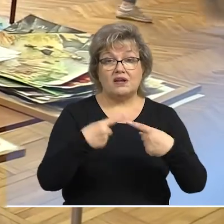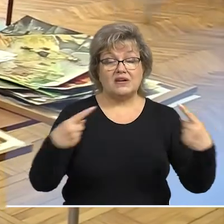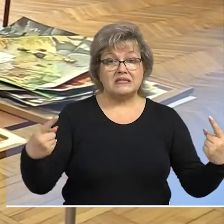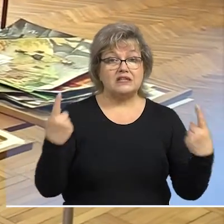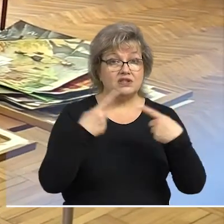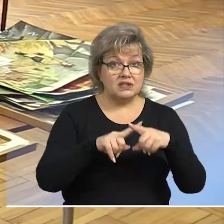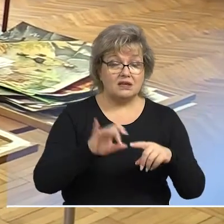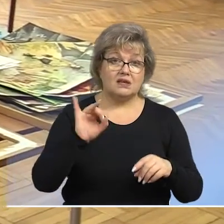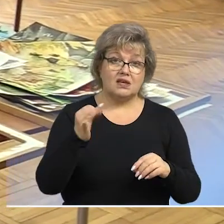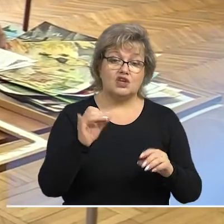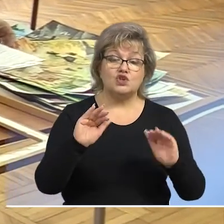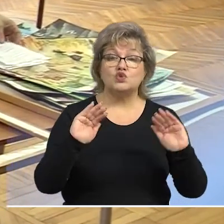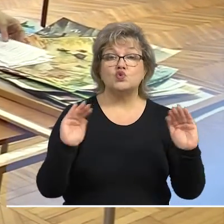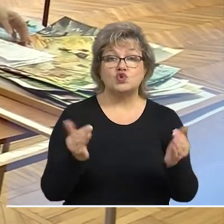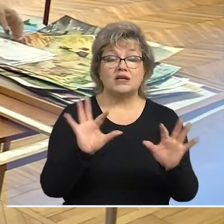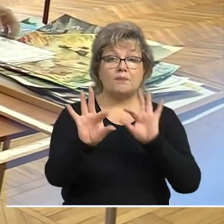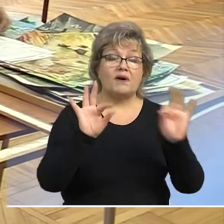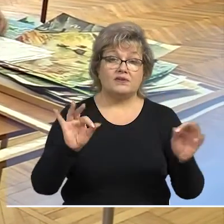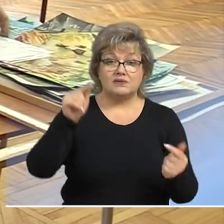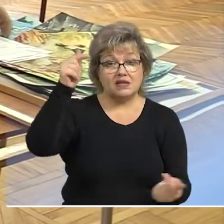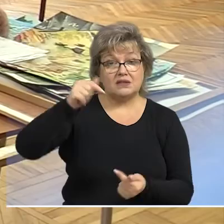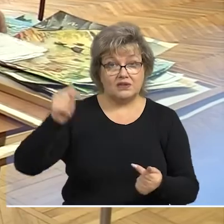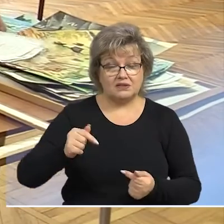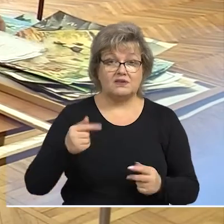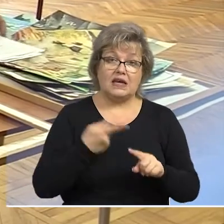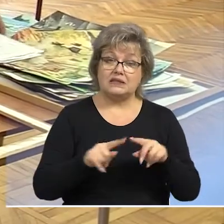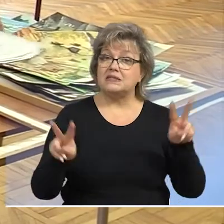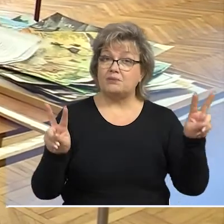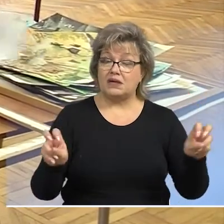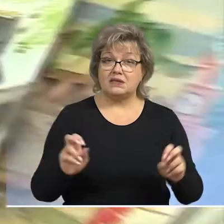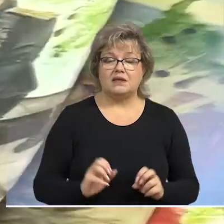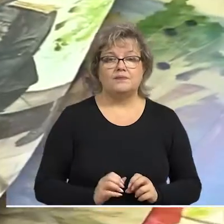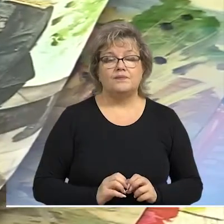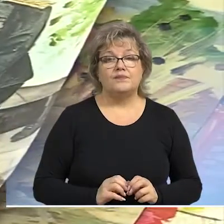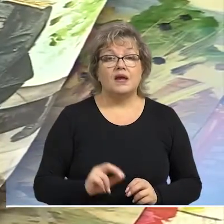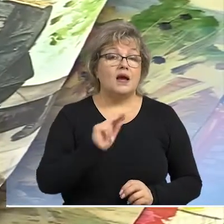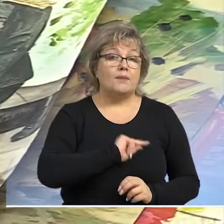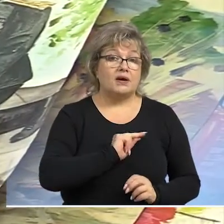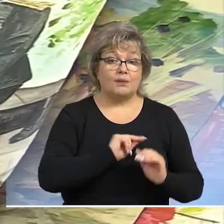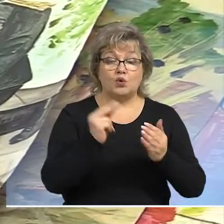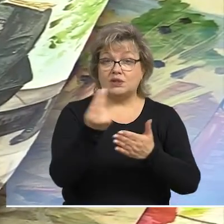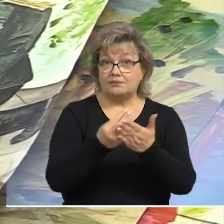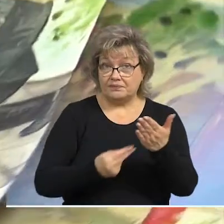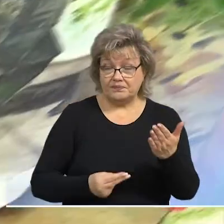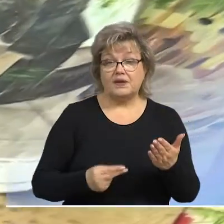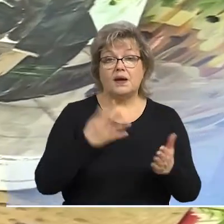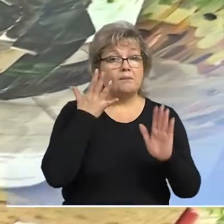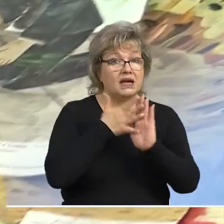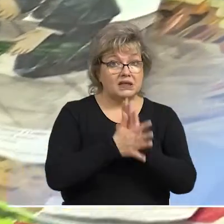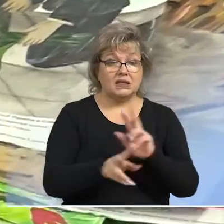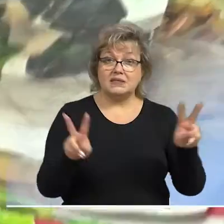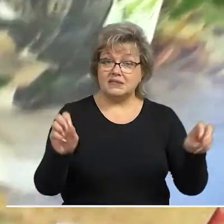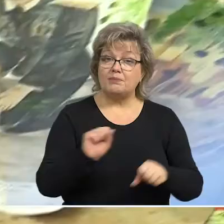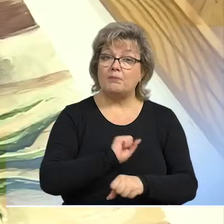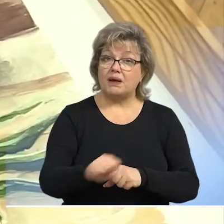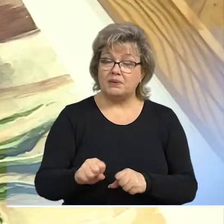различной технике и сюжет по выбору, лишь бы он соответствовал заявленной тематике. По работам школьников видно, что они